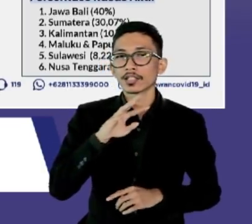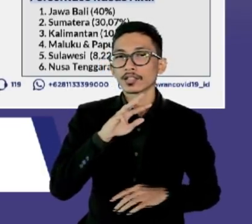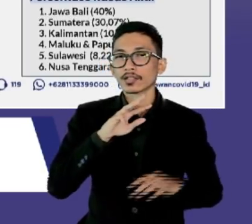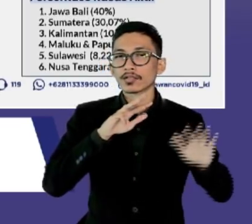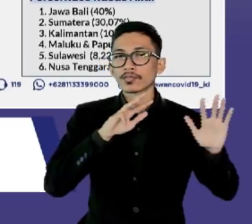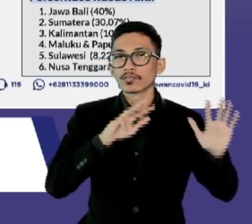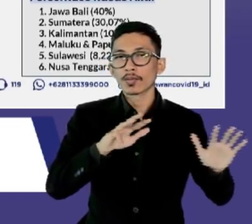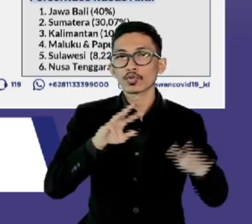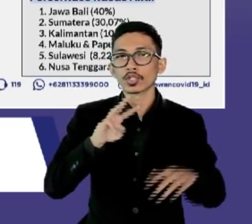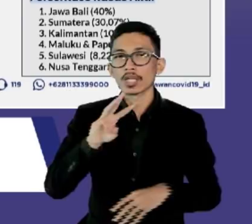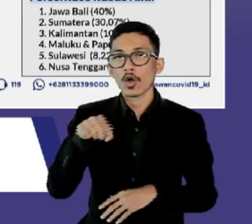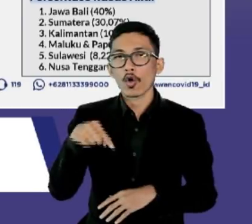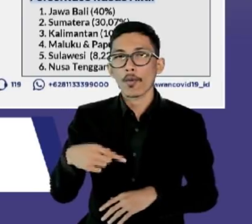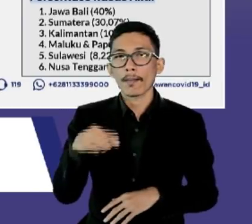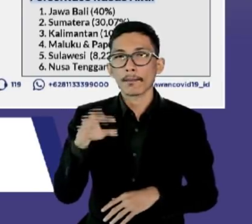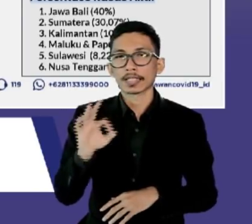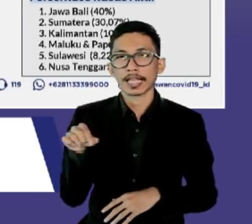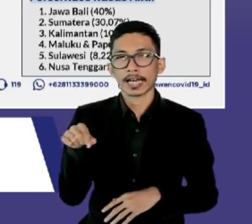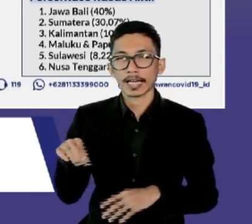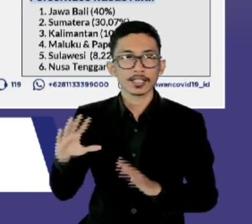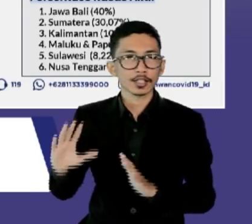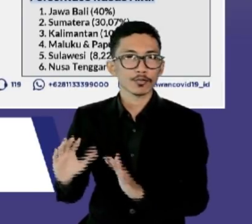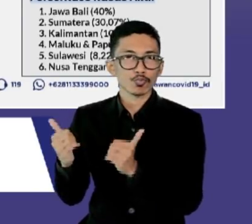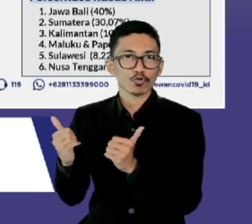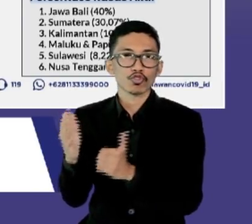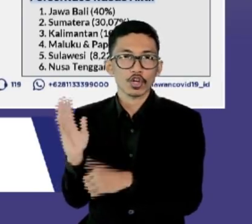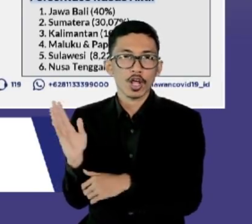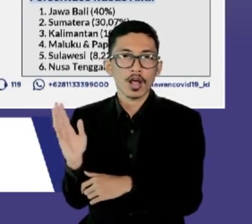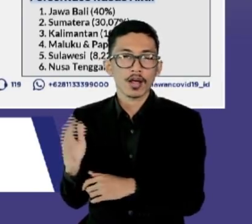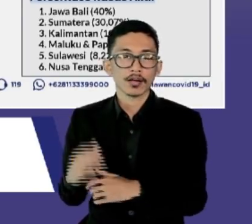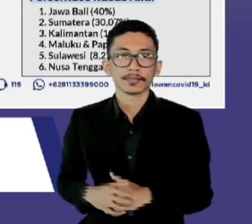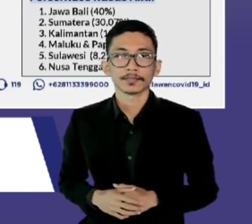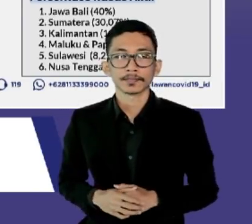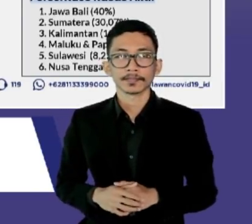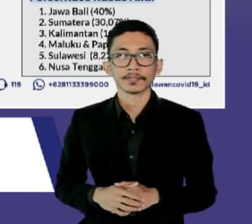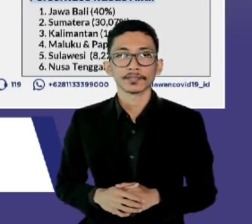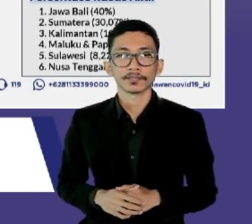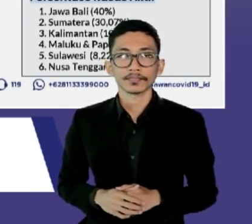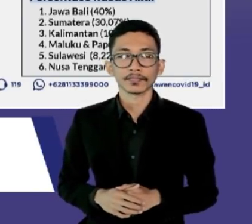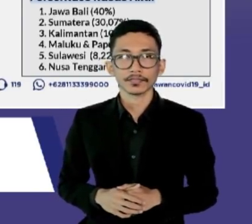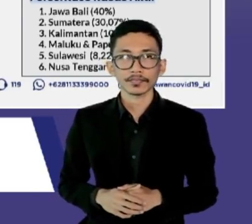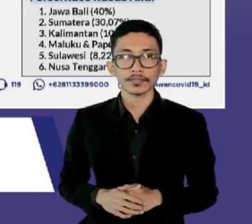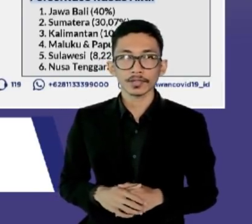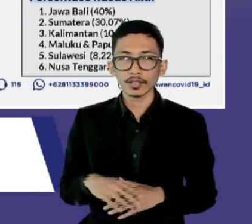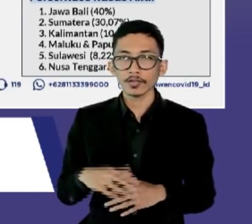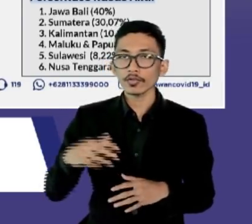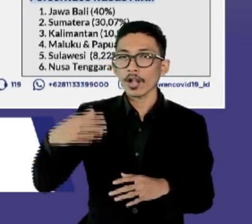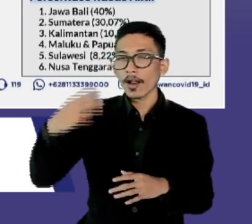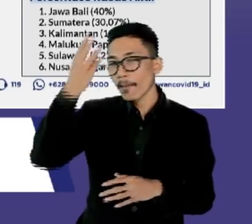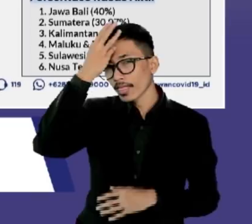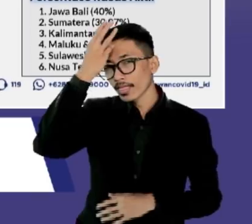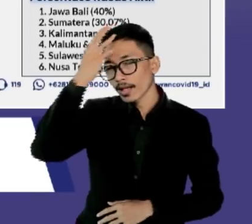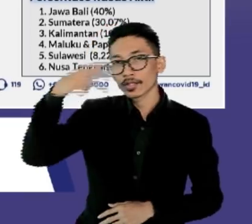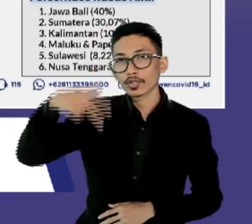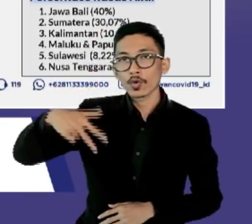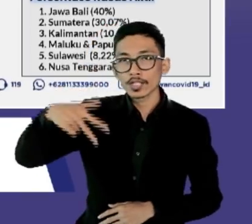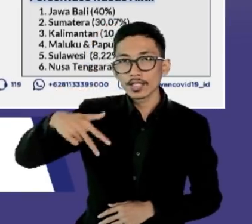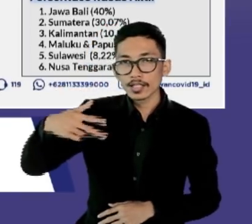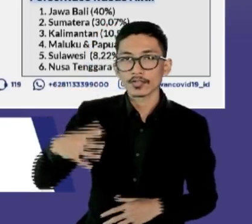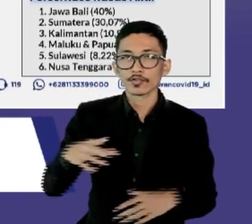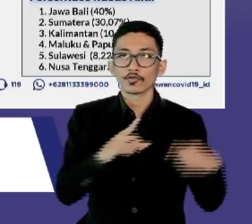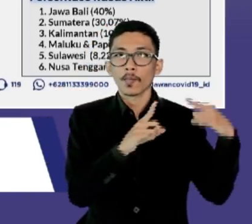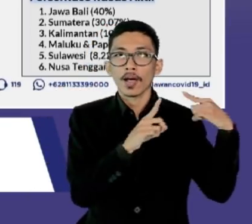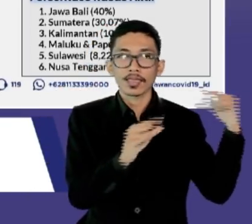93,83% kasus COVID di wilayah tersebut sembuh. Disusul oleh Kalimantan, Sulawesi, Sumatera, dan